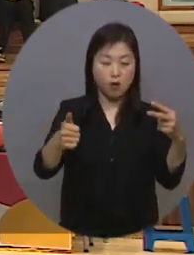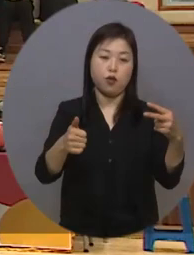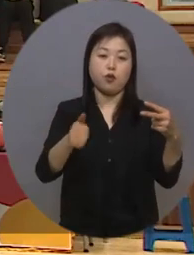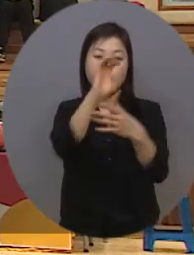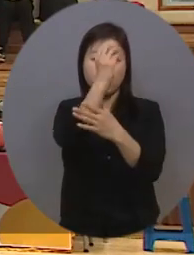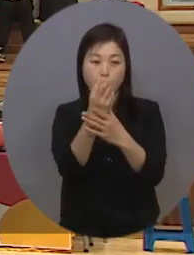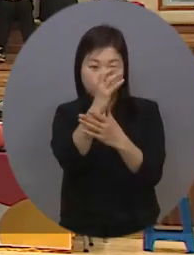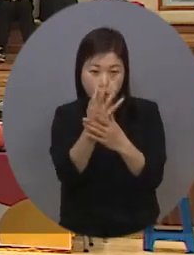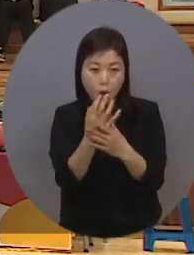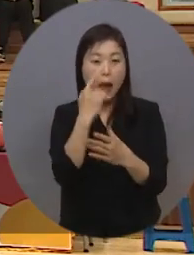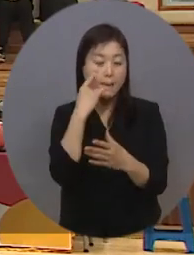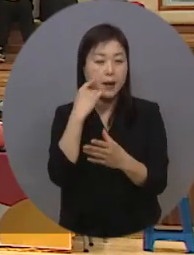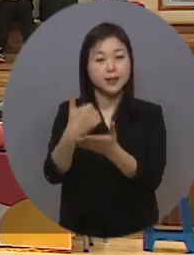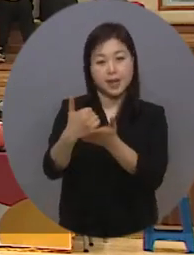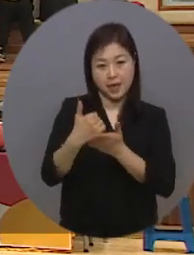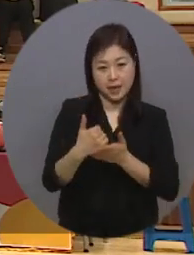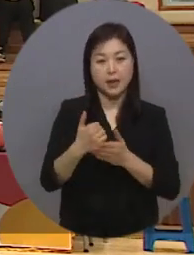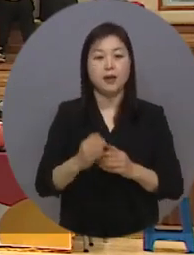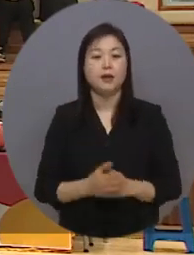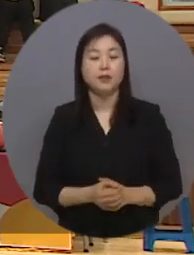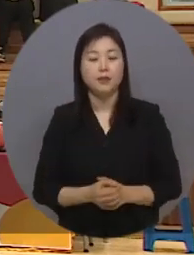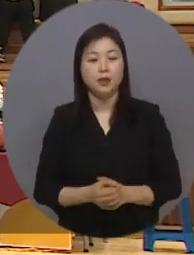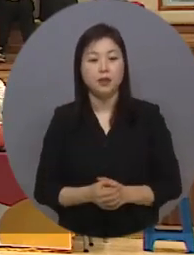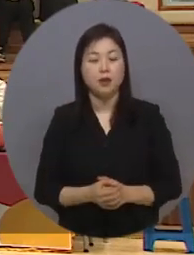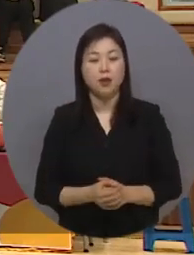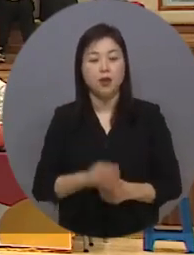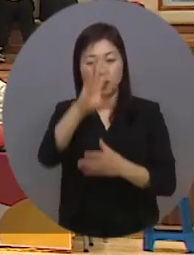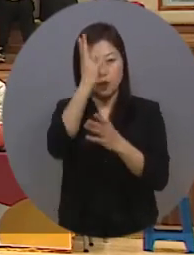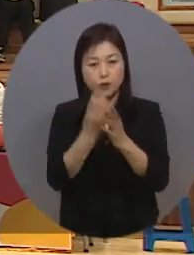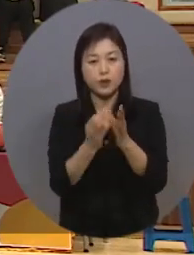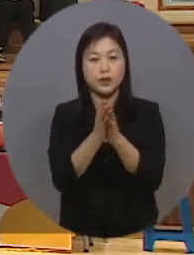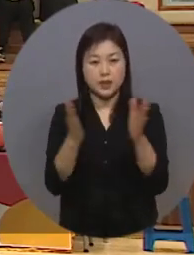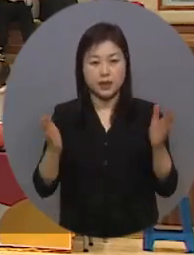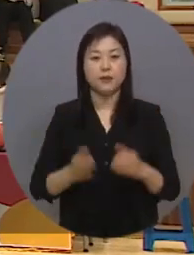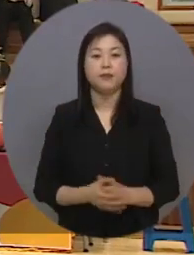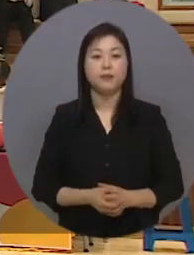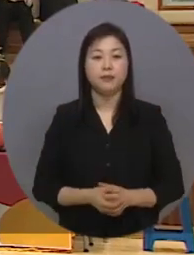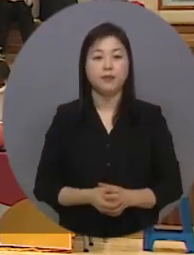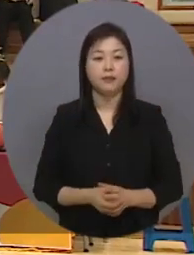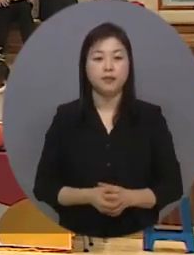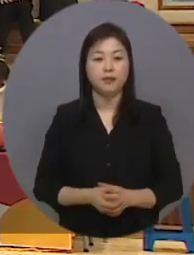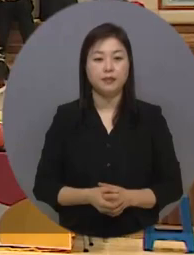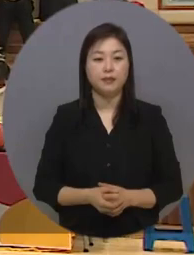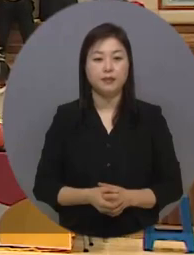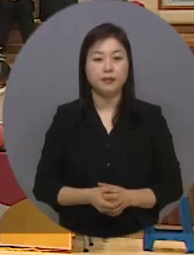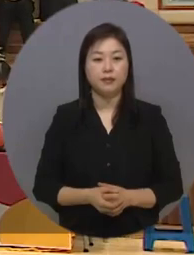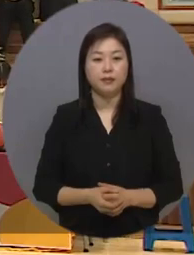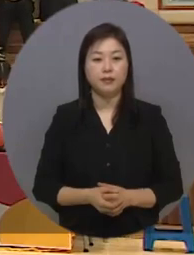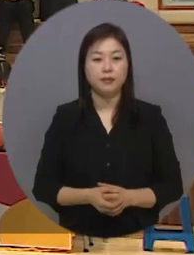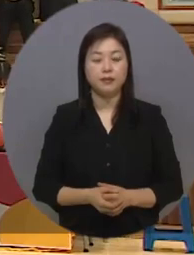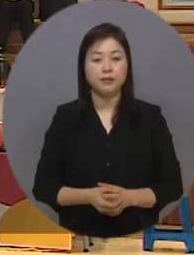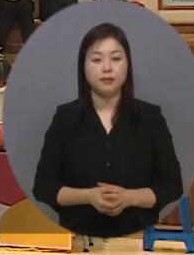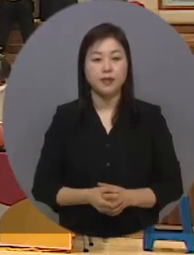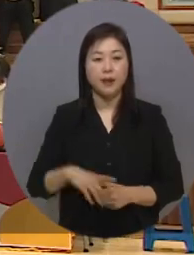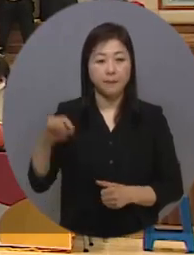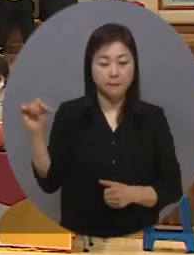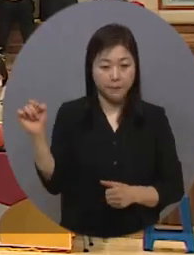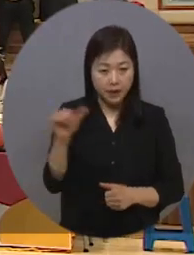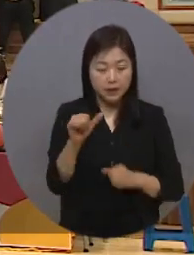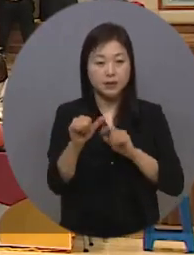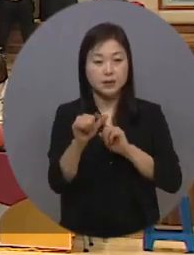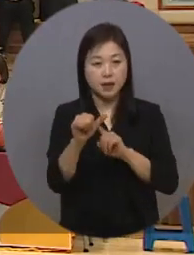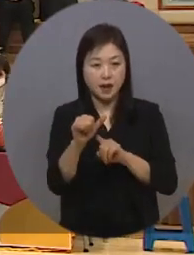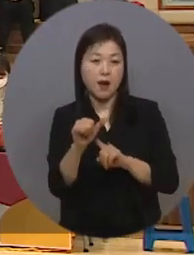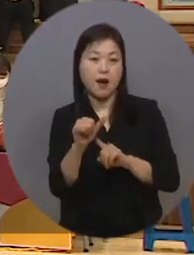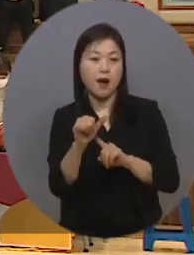게 어떻냐라고 얘기를 하셔가지고 이제 그때부터 농구를 시작하게 된 것 같습니다. 일단은 빠르게 백코트와 이제